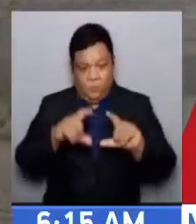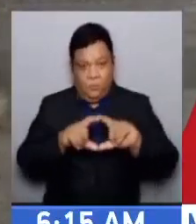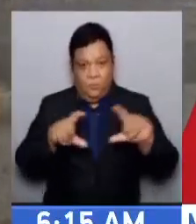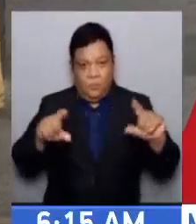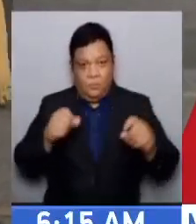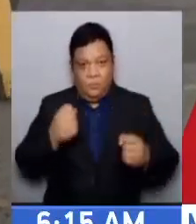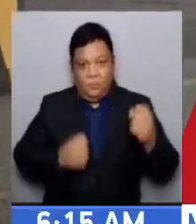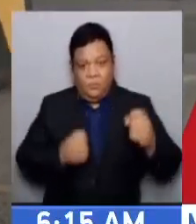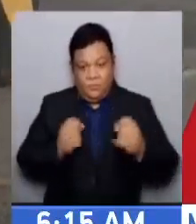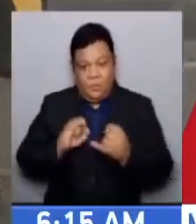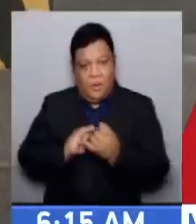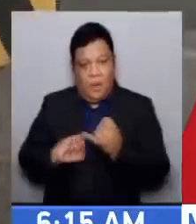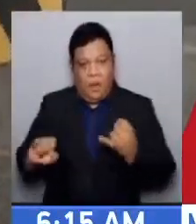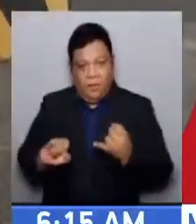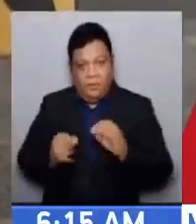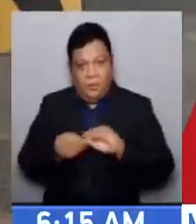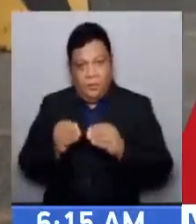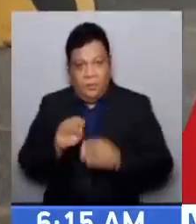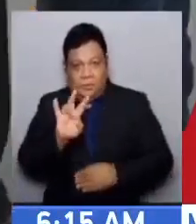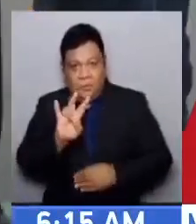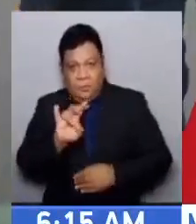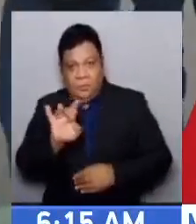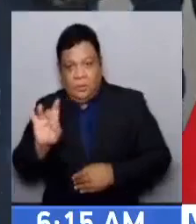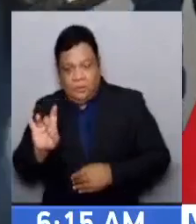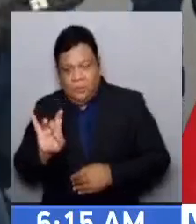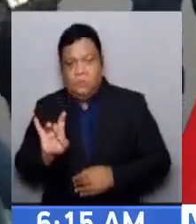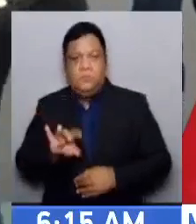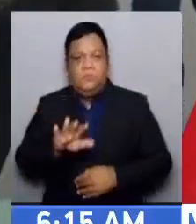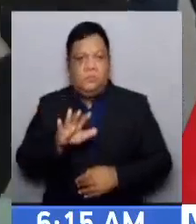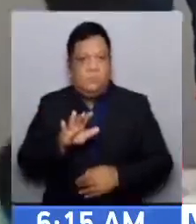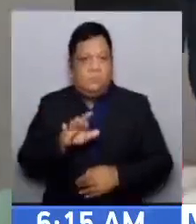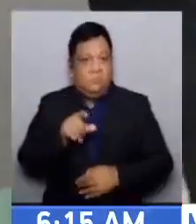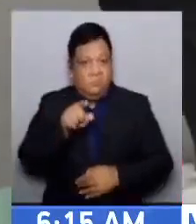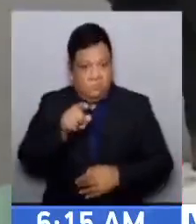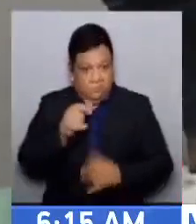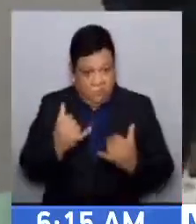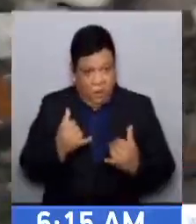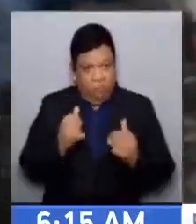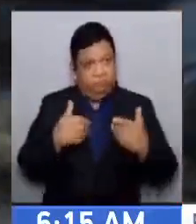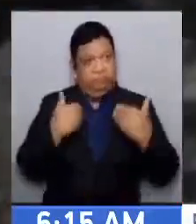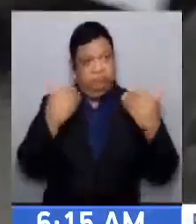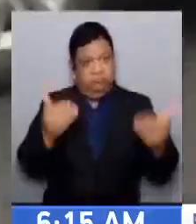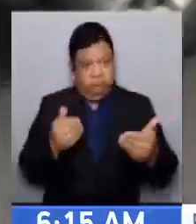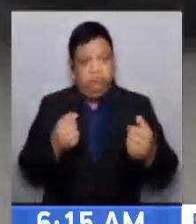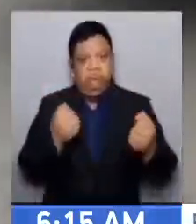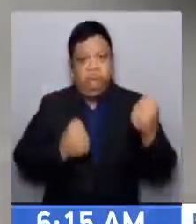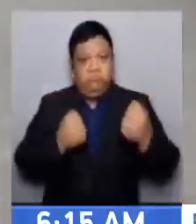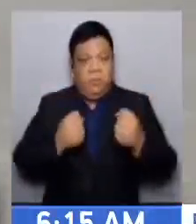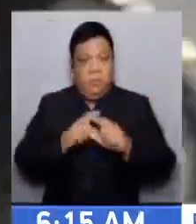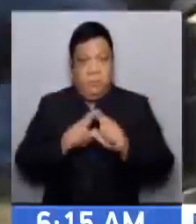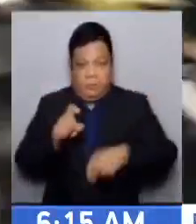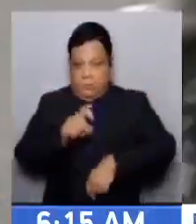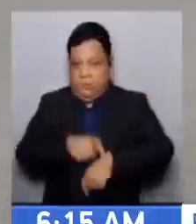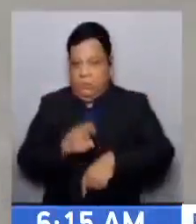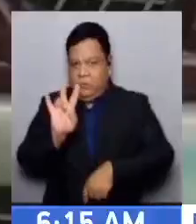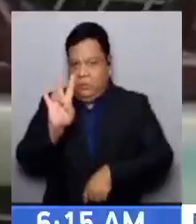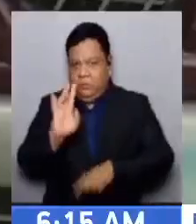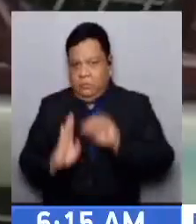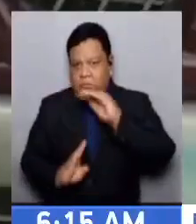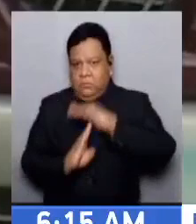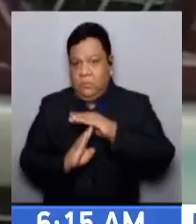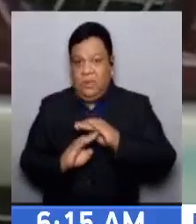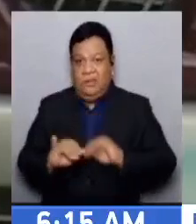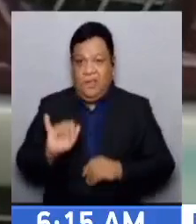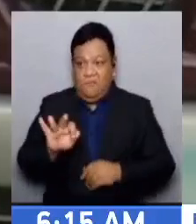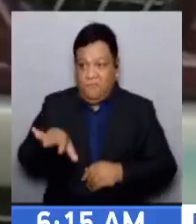ang totoong hulihan. Wala na pong patatawarin ang MMDA sa mga magiging pasaway sa kalsada. Kung kayo